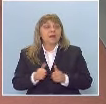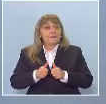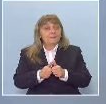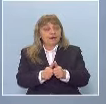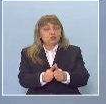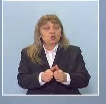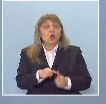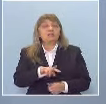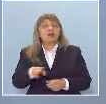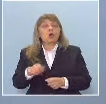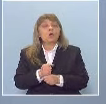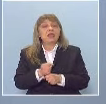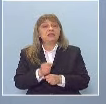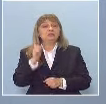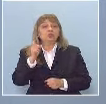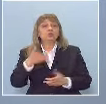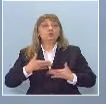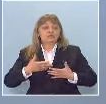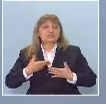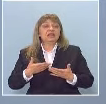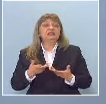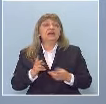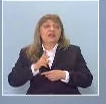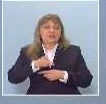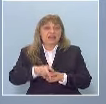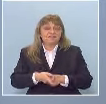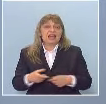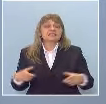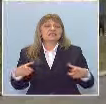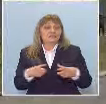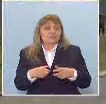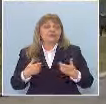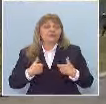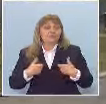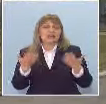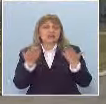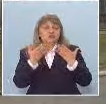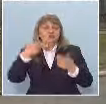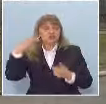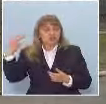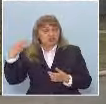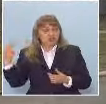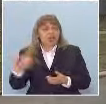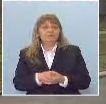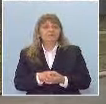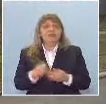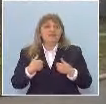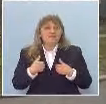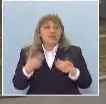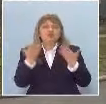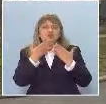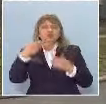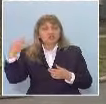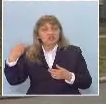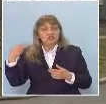Ще ни направи партньори на колегите, които искат да станат референтни, да влязат в семейството на референтните училища. Ние в нашето училище